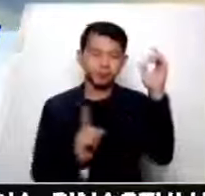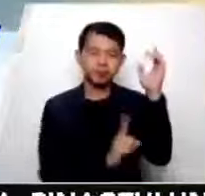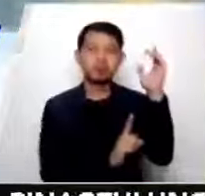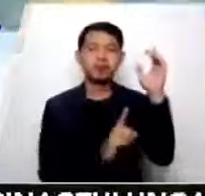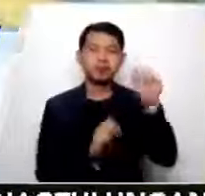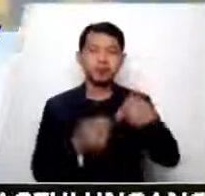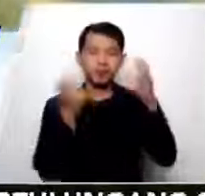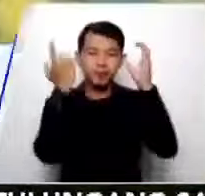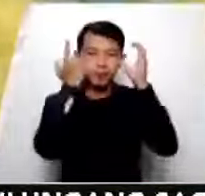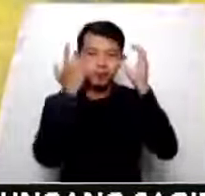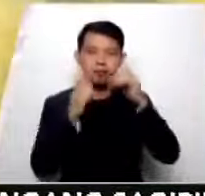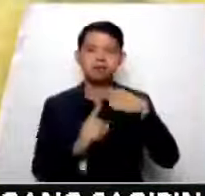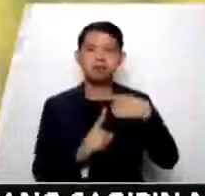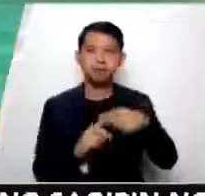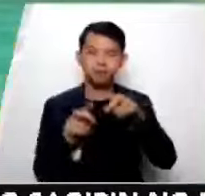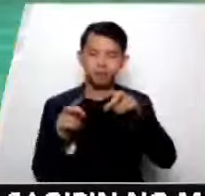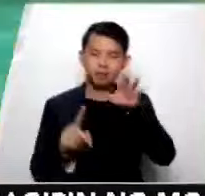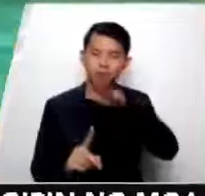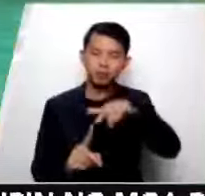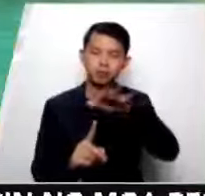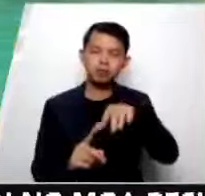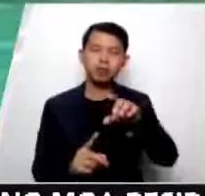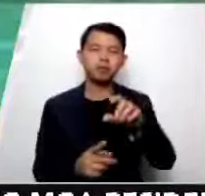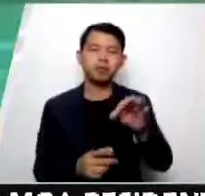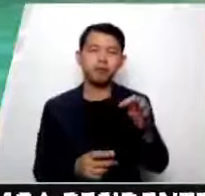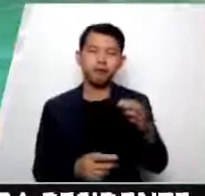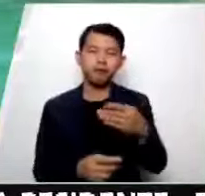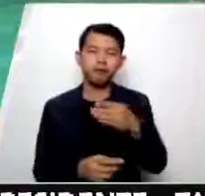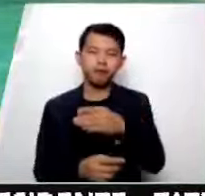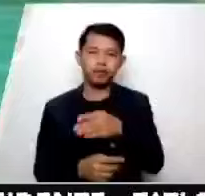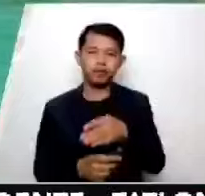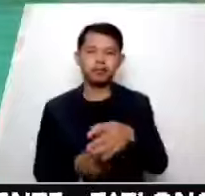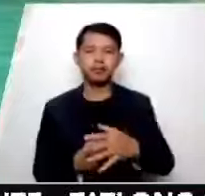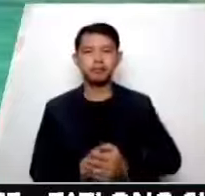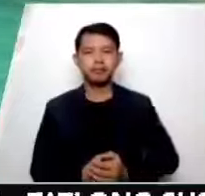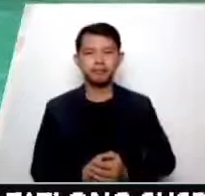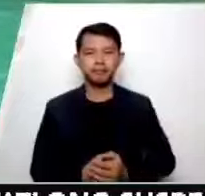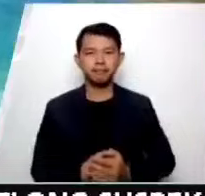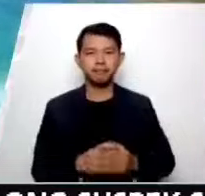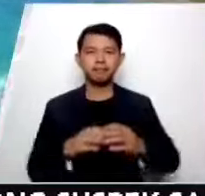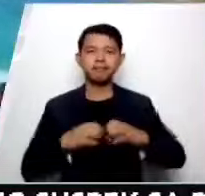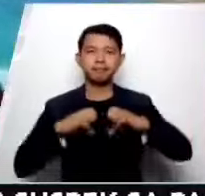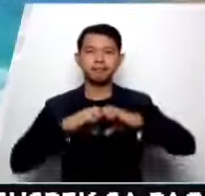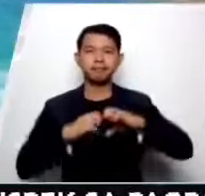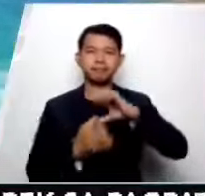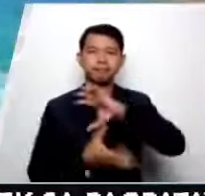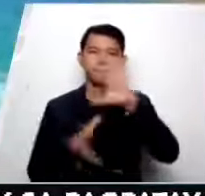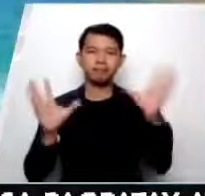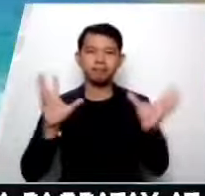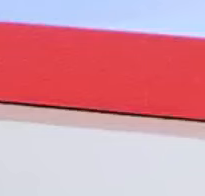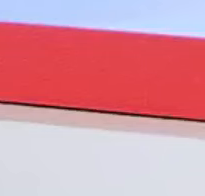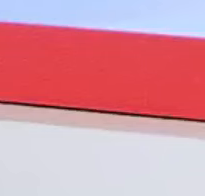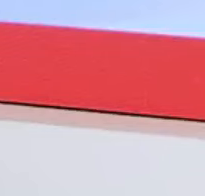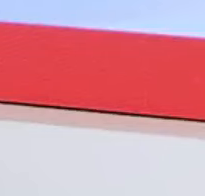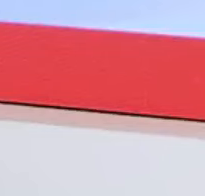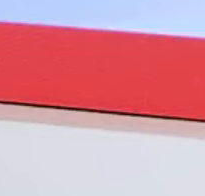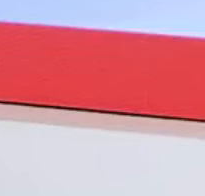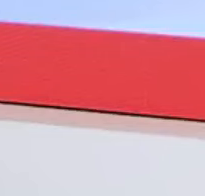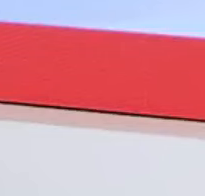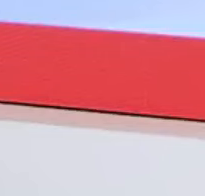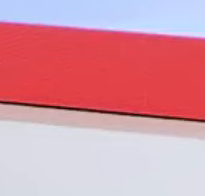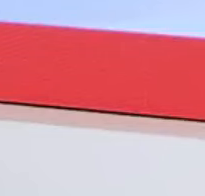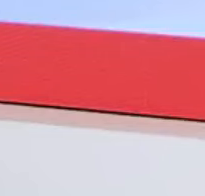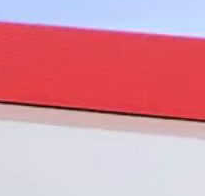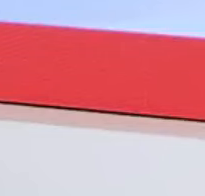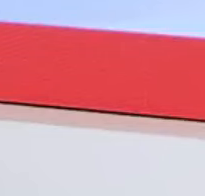fish sa isang fish pond. Jonathan Andal nagbabalita para sa GMA Integrated News. Mga